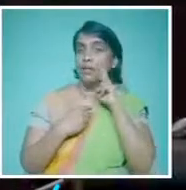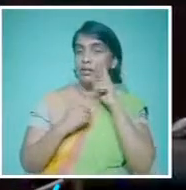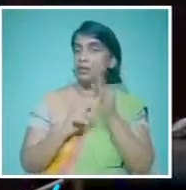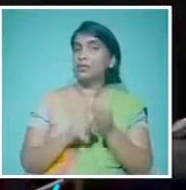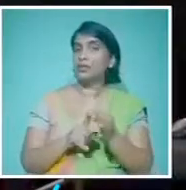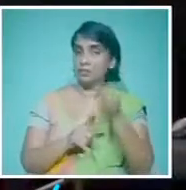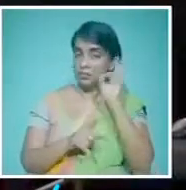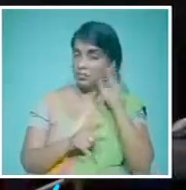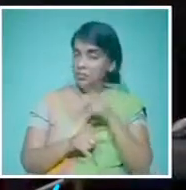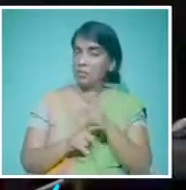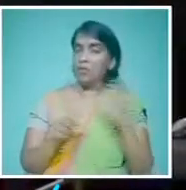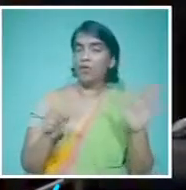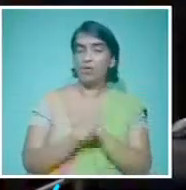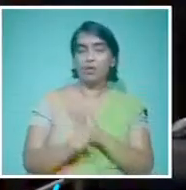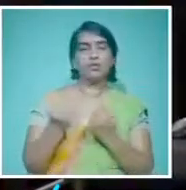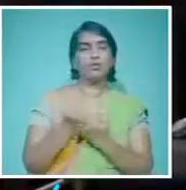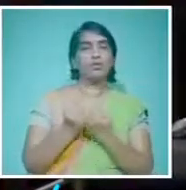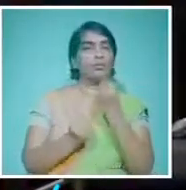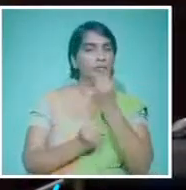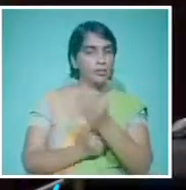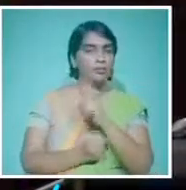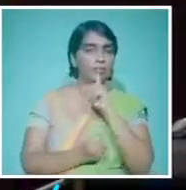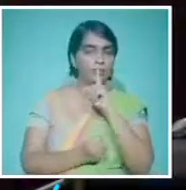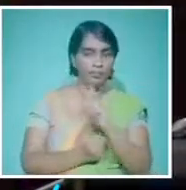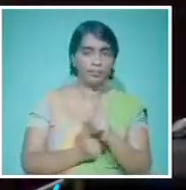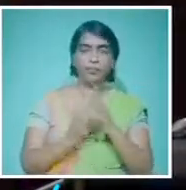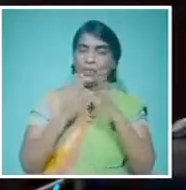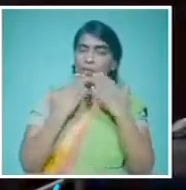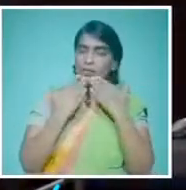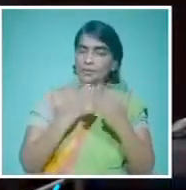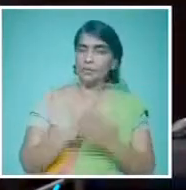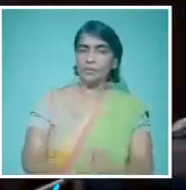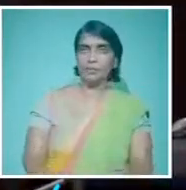Wickremesinghe jangan adi butuh mata. Purna sahaya gelabaja nuai kira kamatakkan nuah. Bomat misuti obat butuh mata.